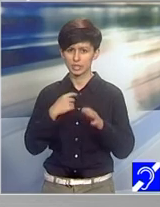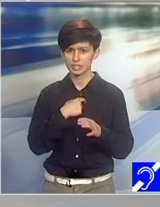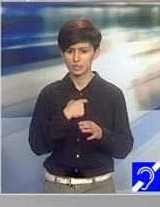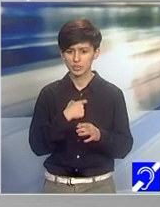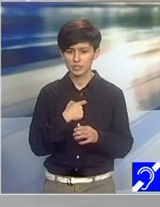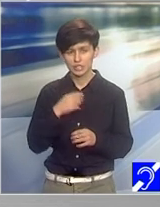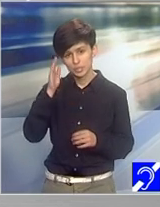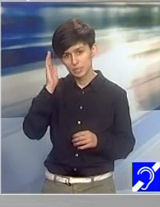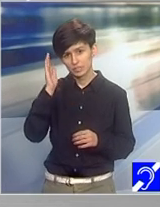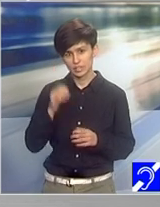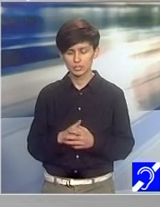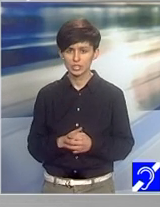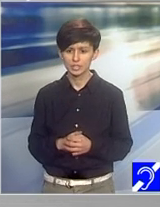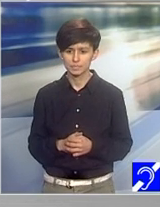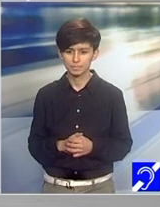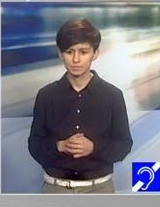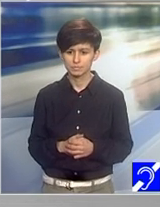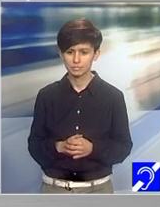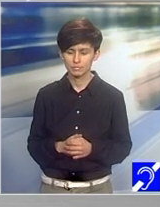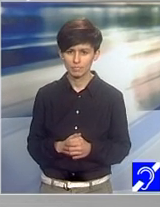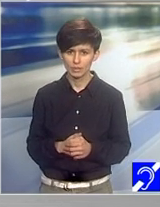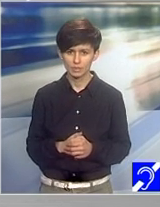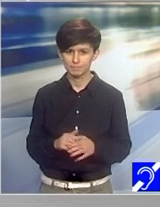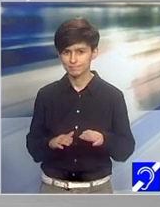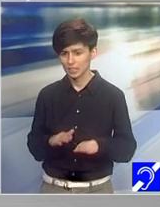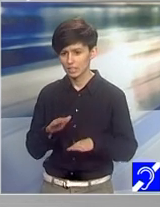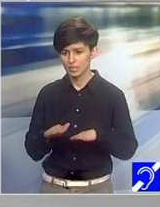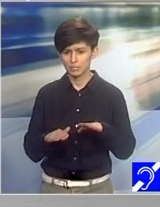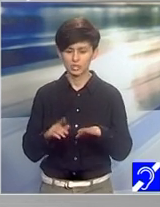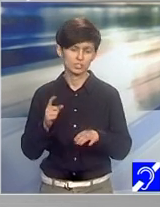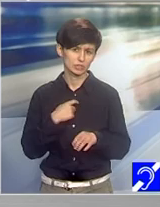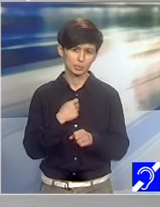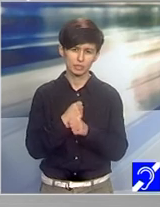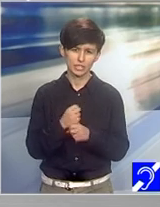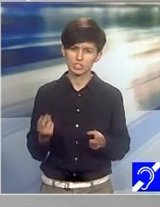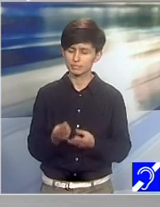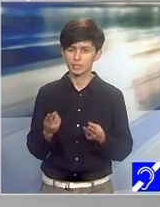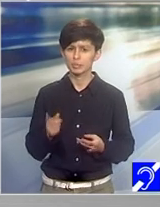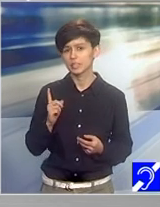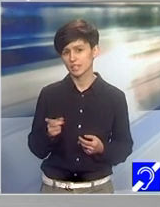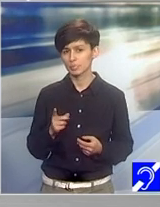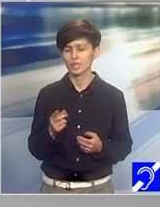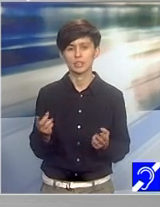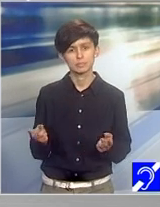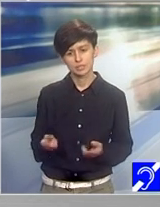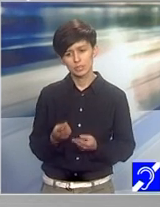viitor. Pașii nu se pot face așa de rapid și să-și înveți repede. Trebuie ușor, avut